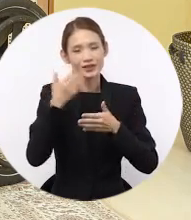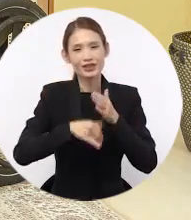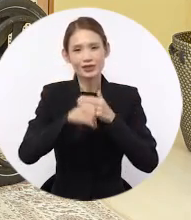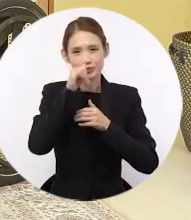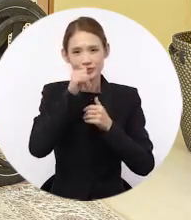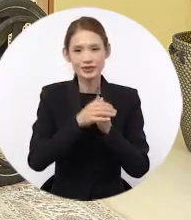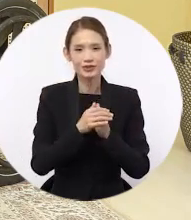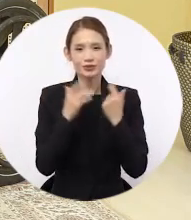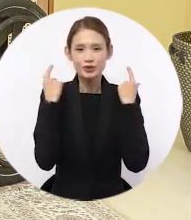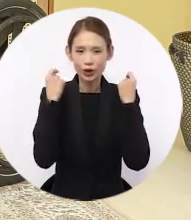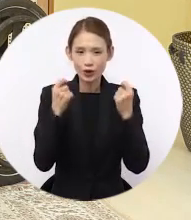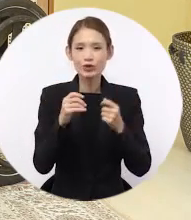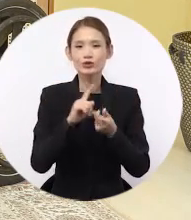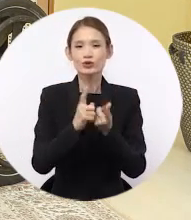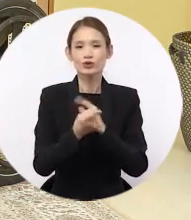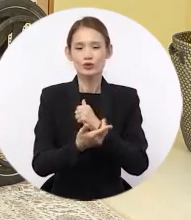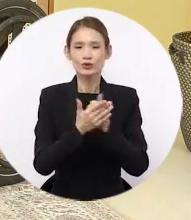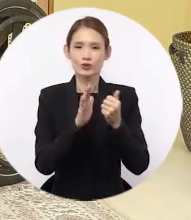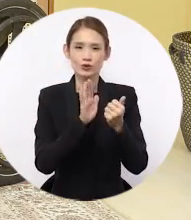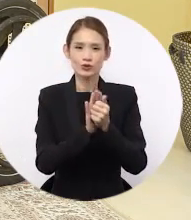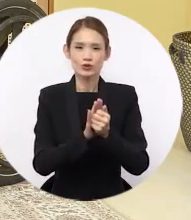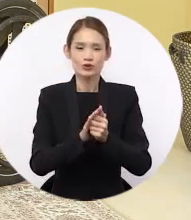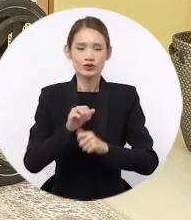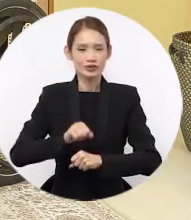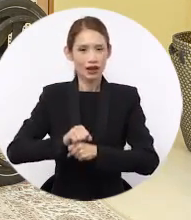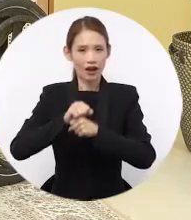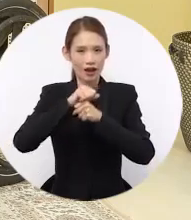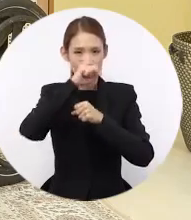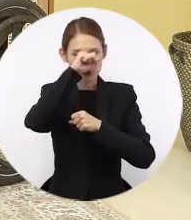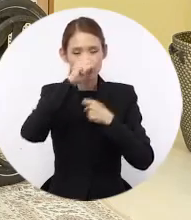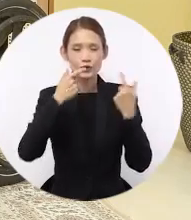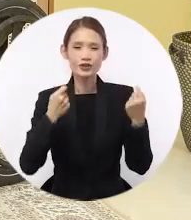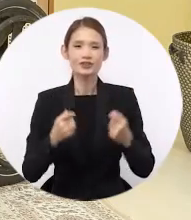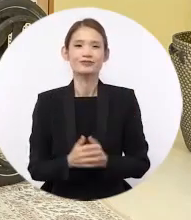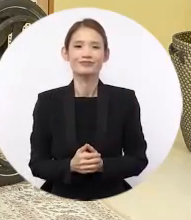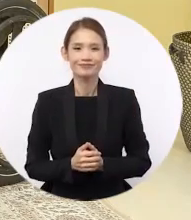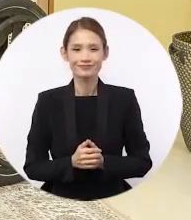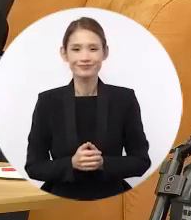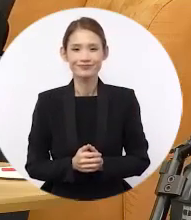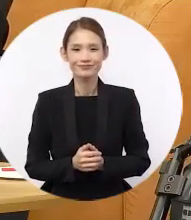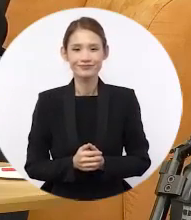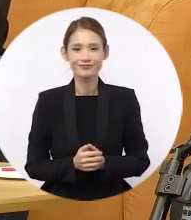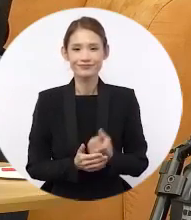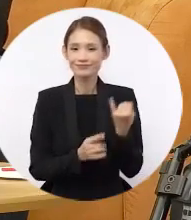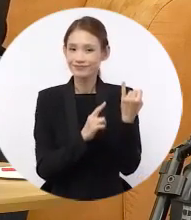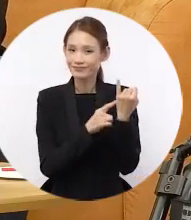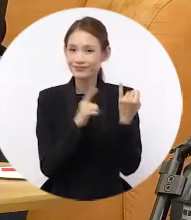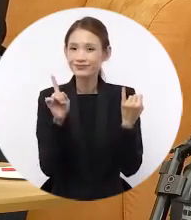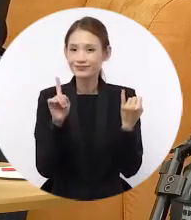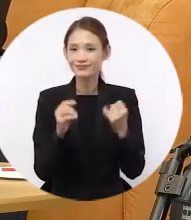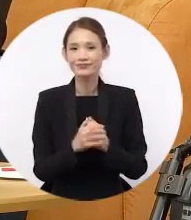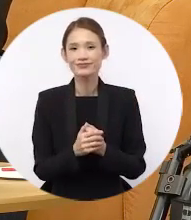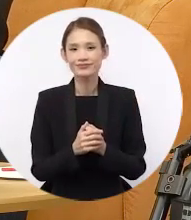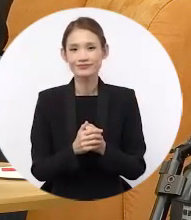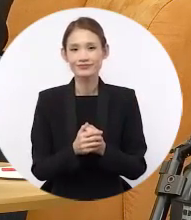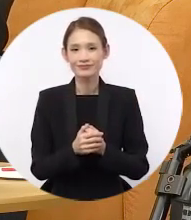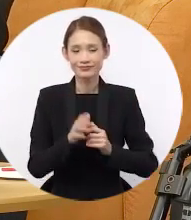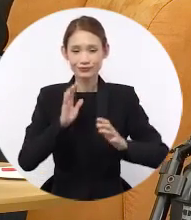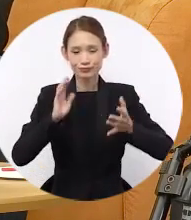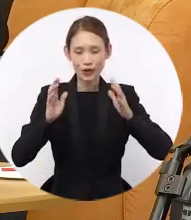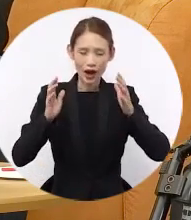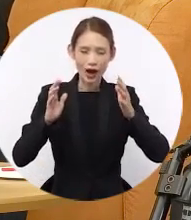많이 좀 남아있겠죠. 근데 계속 이렇게 도와가는 이런 것들이 쌓여가면 좋겠다는 생각이 듭니다. 네, 예원 학생은 어땠어요?